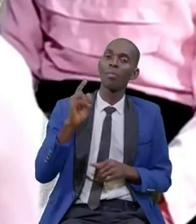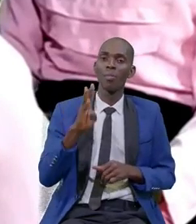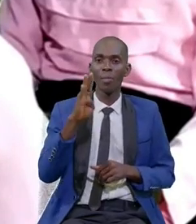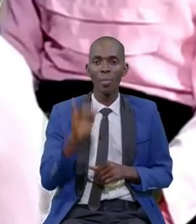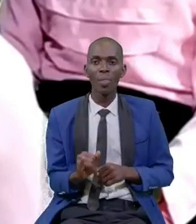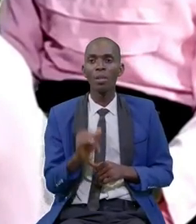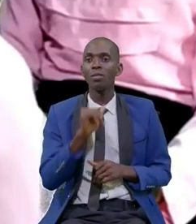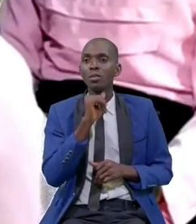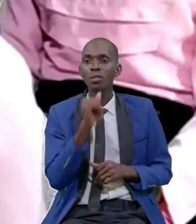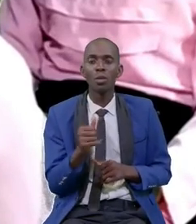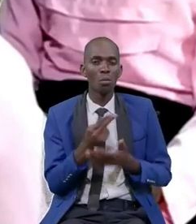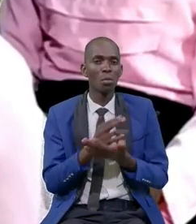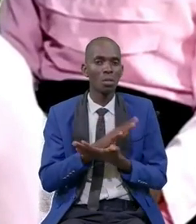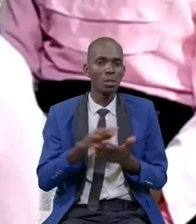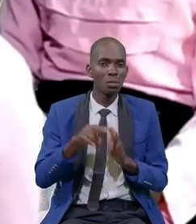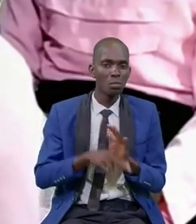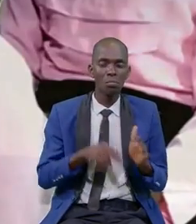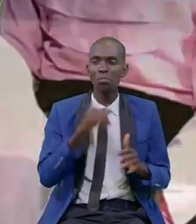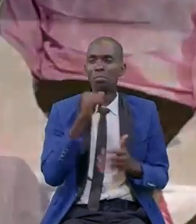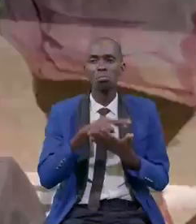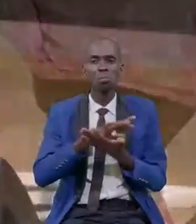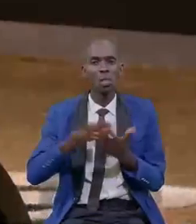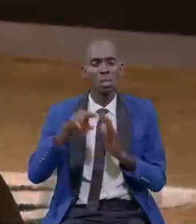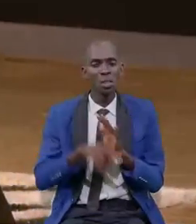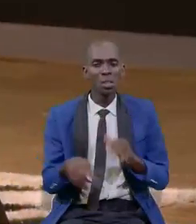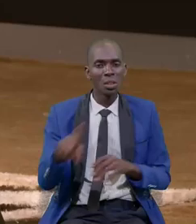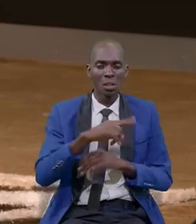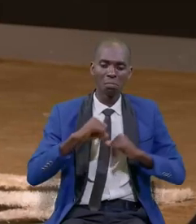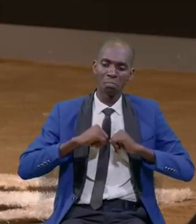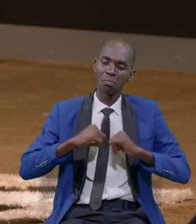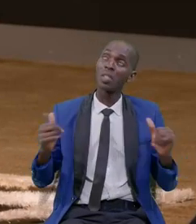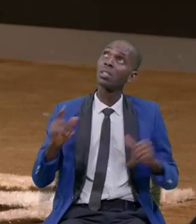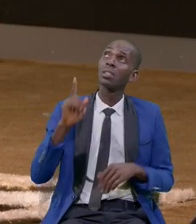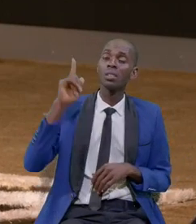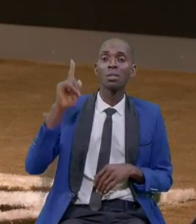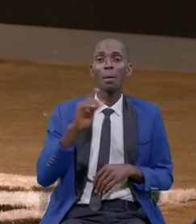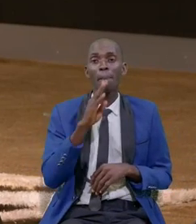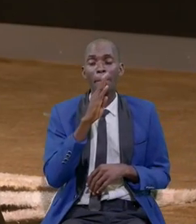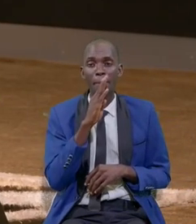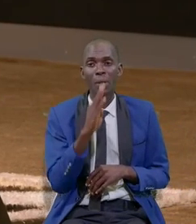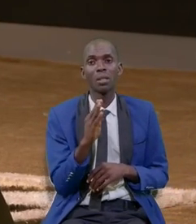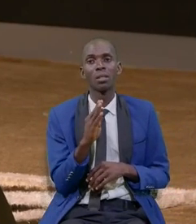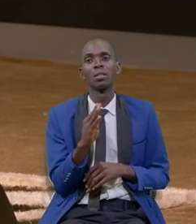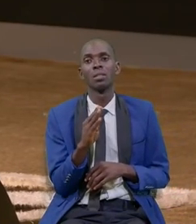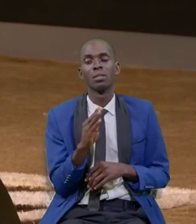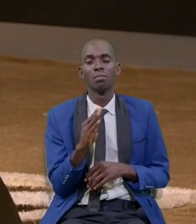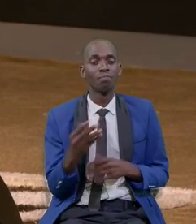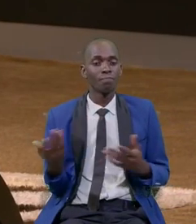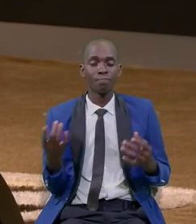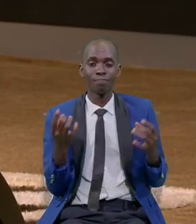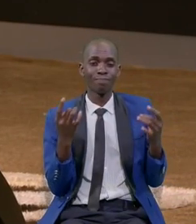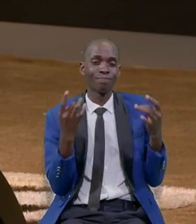Par l'impiété et l'injustice, il le renie. étant